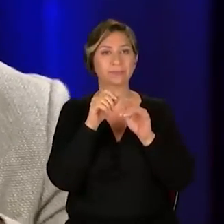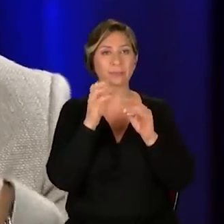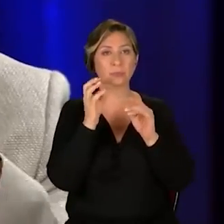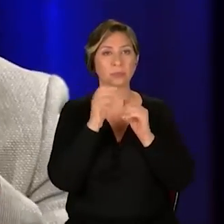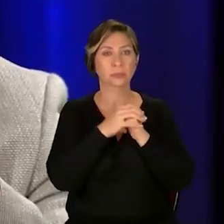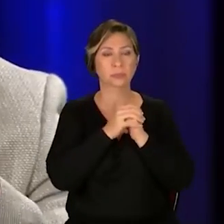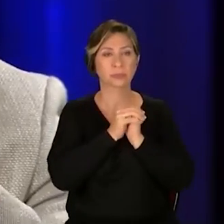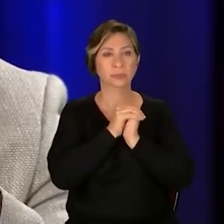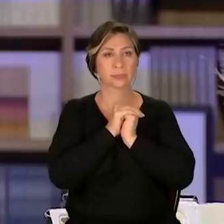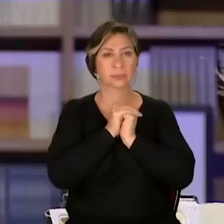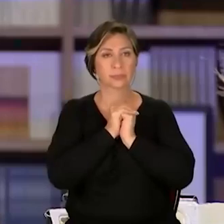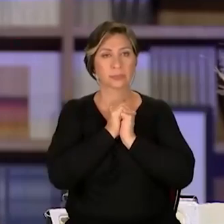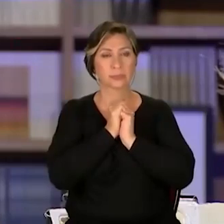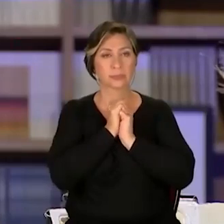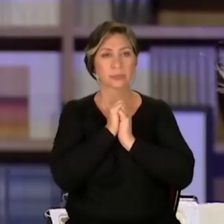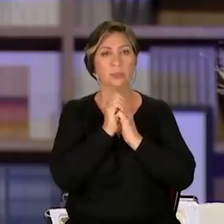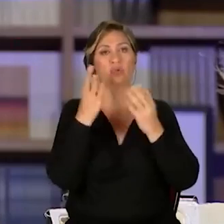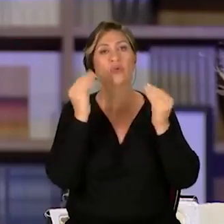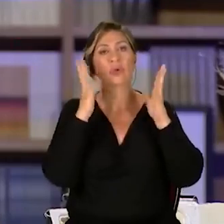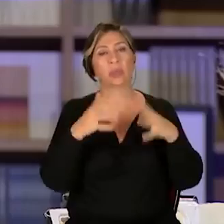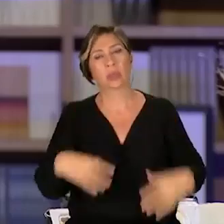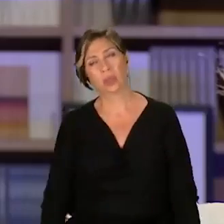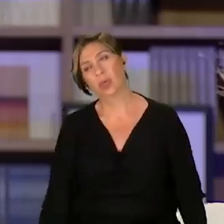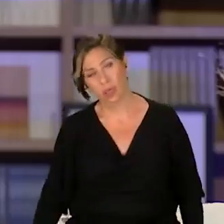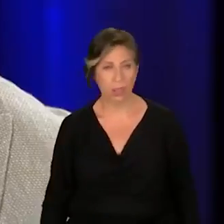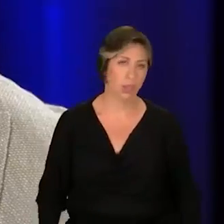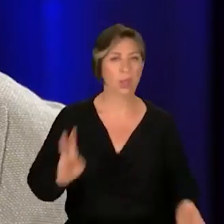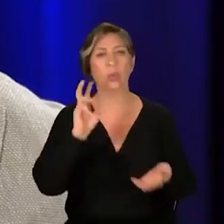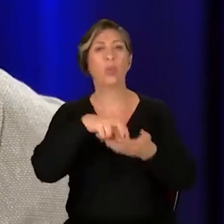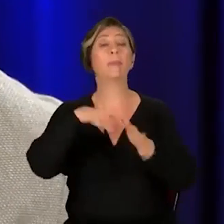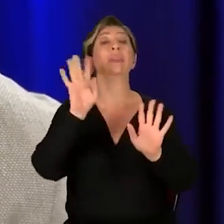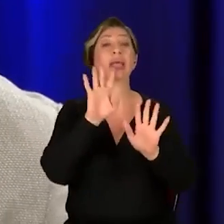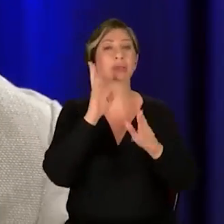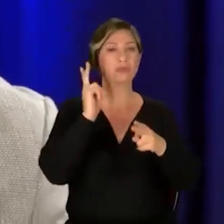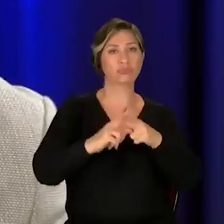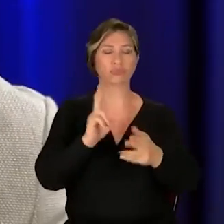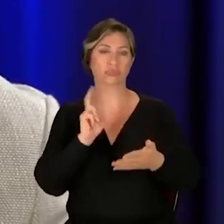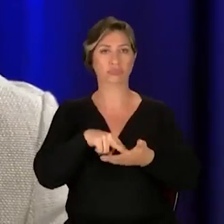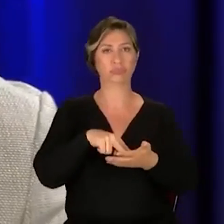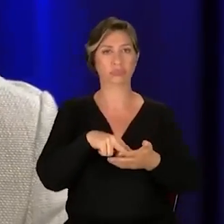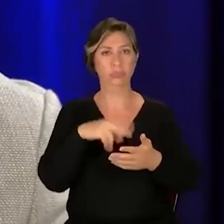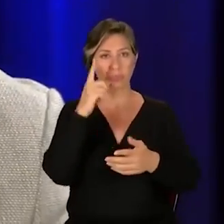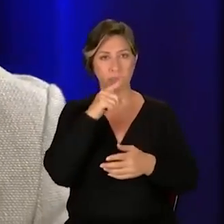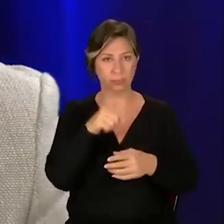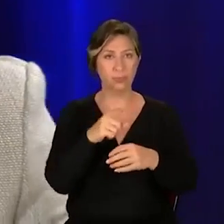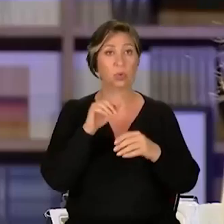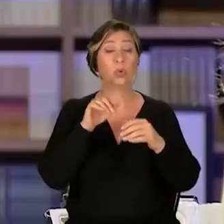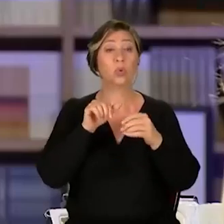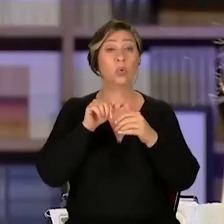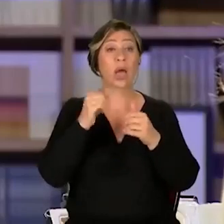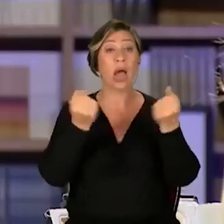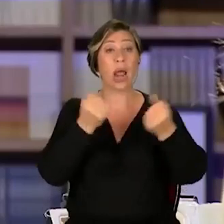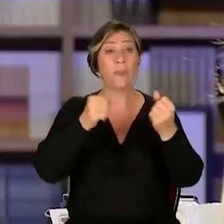çok ne denir ona, baygın şekilde uyanmayasınız diye daha erken yüzeyel fazlarda uyandırın diye bu aslında uzun yolda yani,